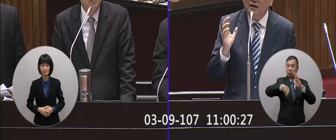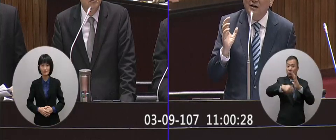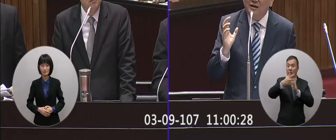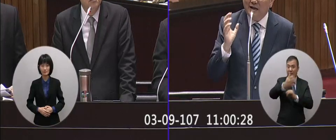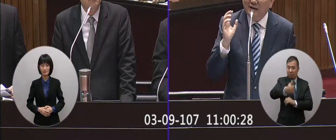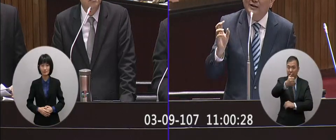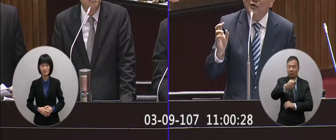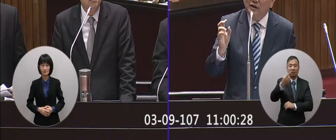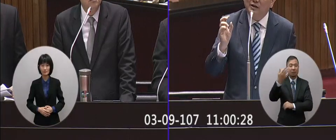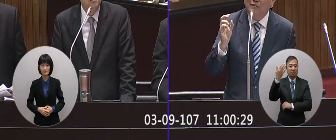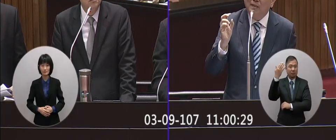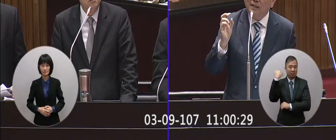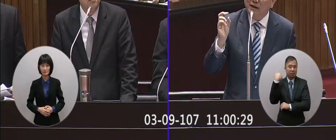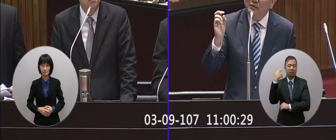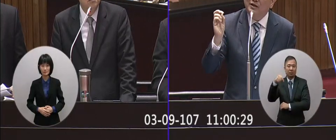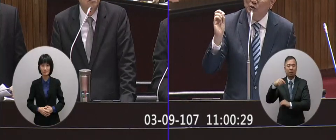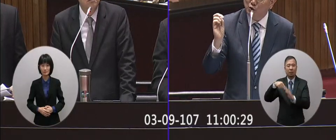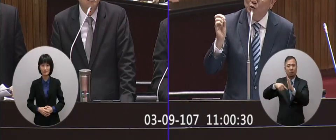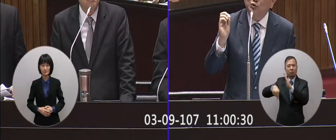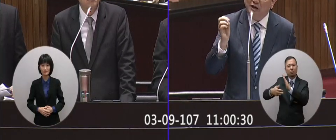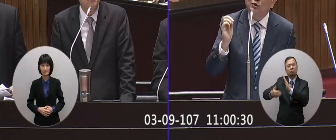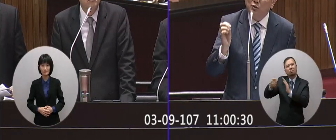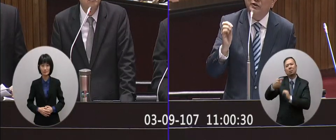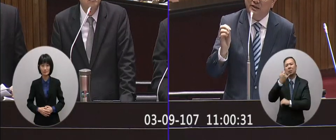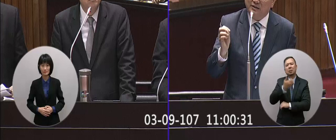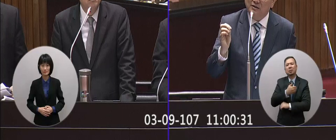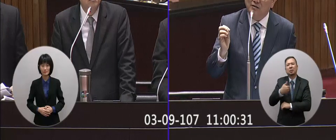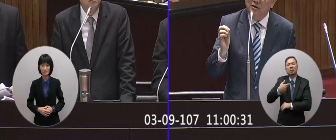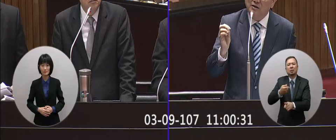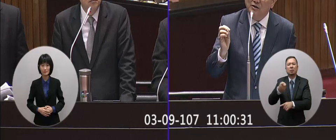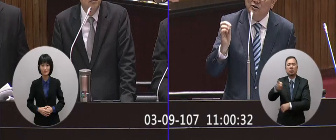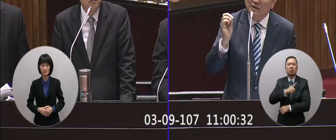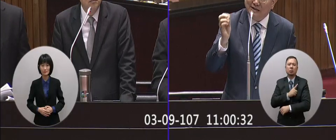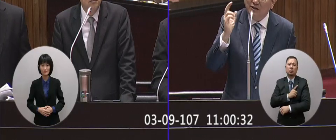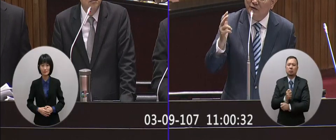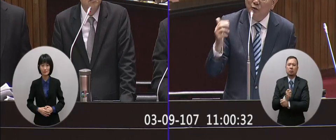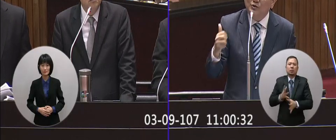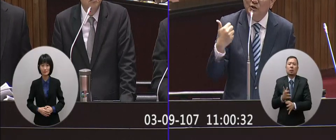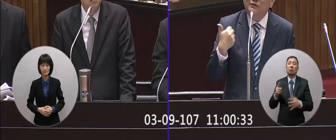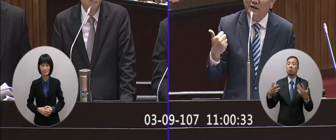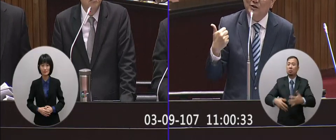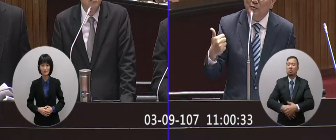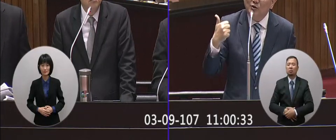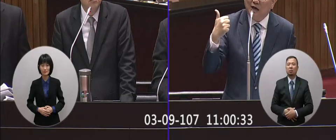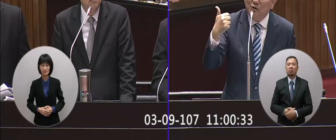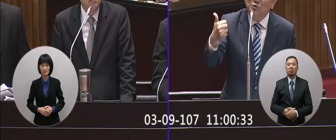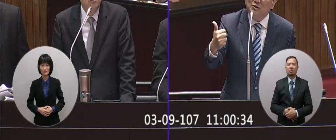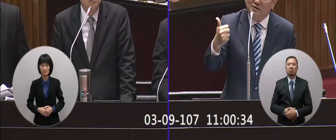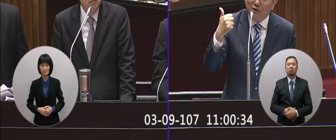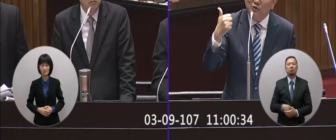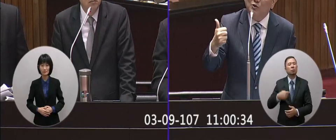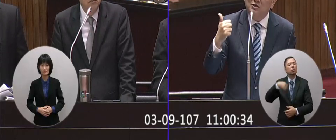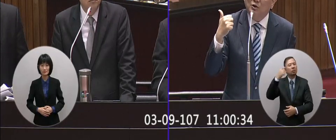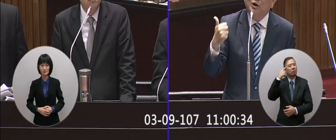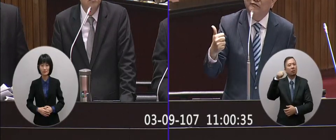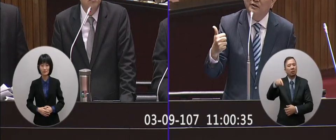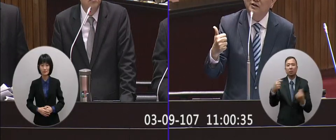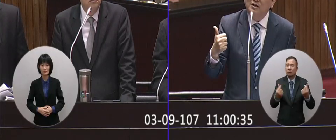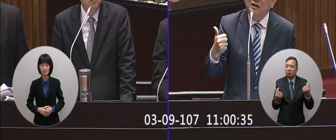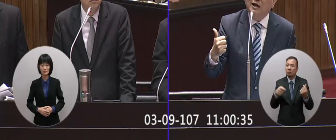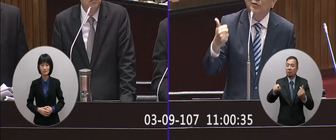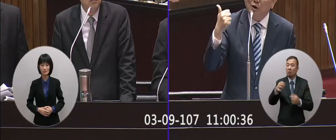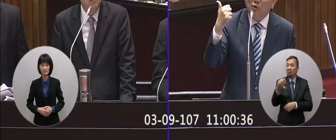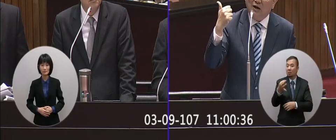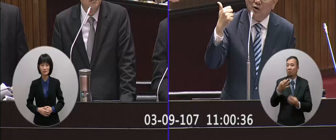院长看到那个他们可能疏忽掉的问题。你讲的我觉得是非常，包括财务收支的划